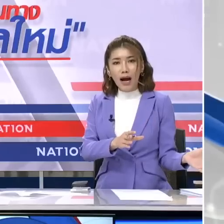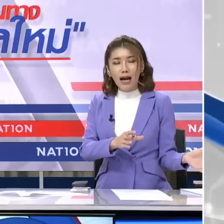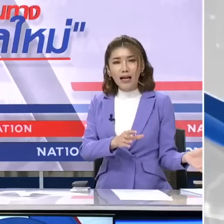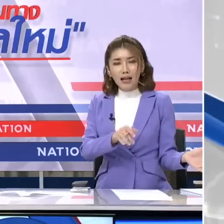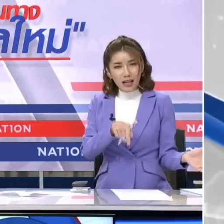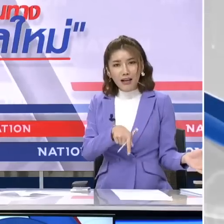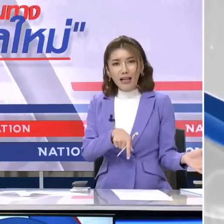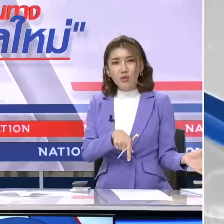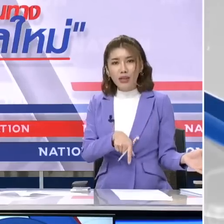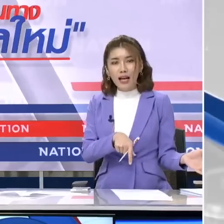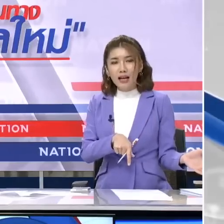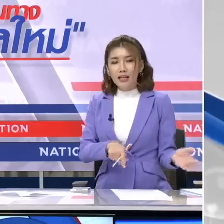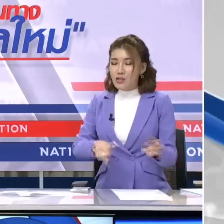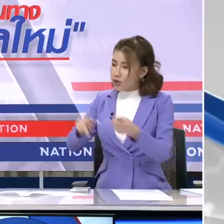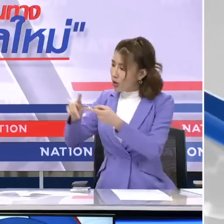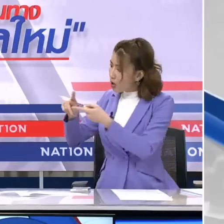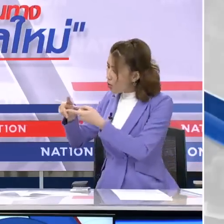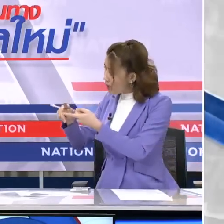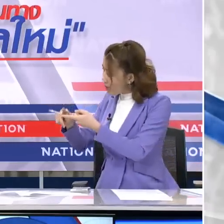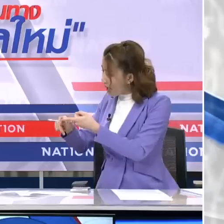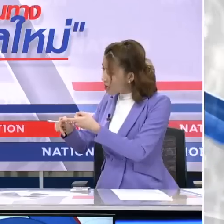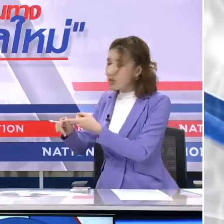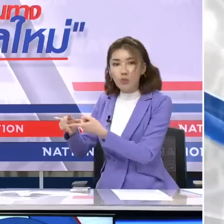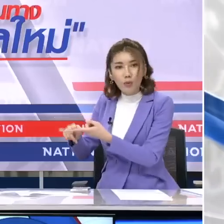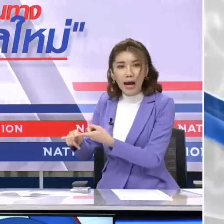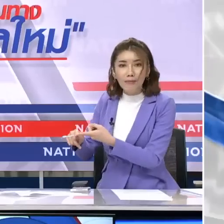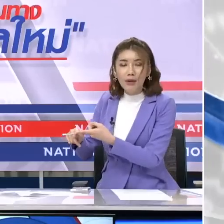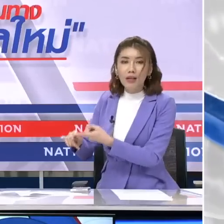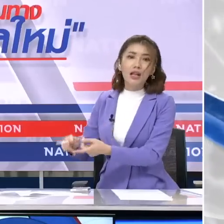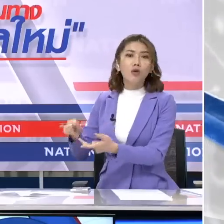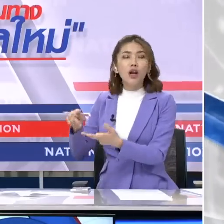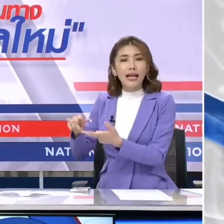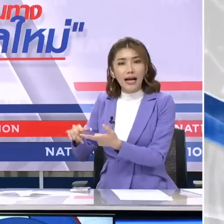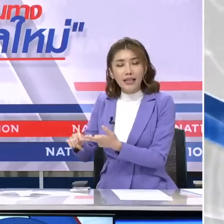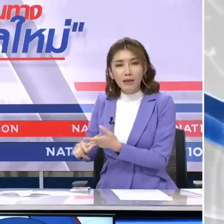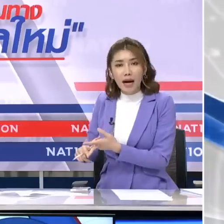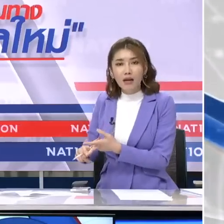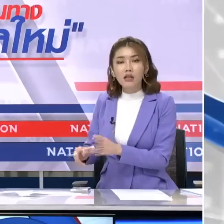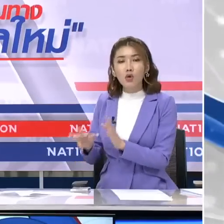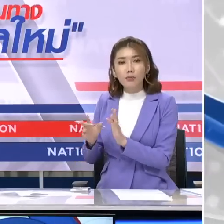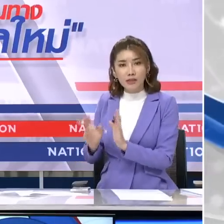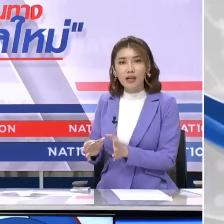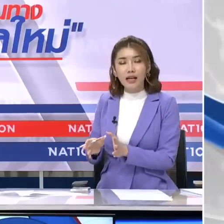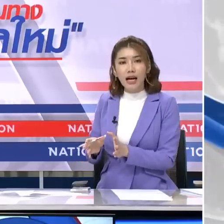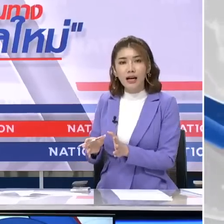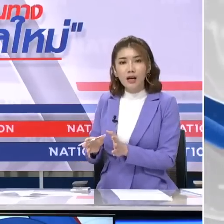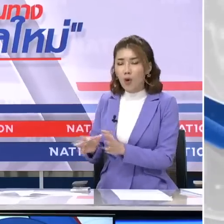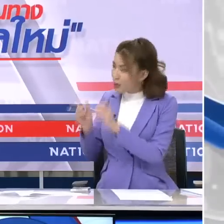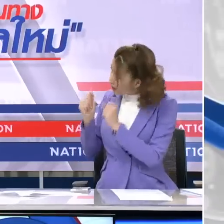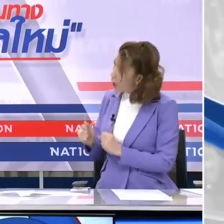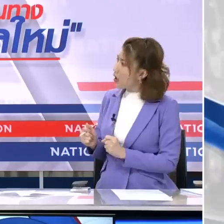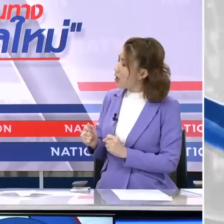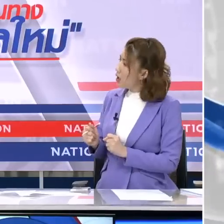ากฏว่าเนี่ยล่าสุดวันนี้ในส่วนของรองหัวหน้าพรรคก็คือคุณภูมิธรรมแล้วก็เลขาธิการพรรคก็คือคุณประเสริฐนะคะ